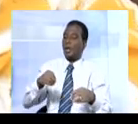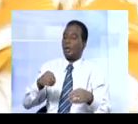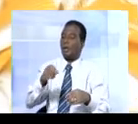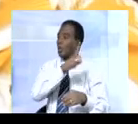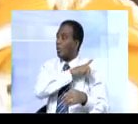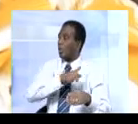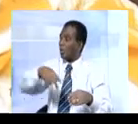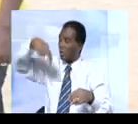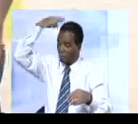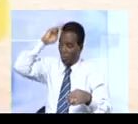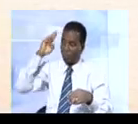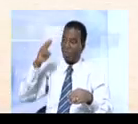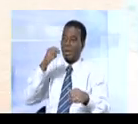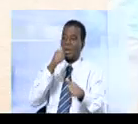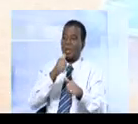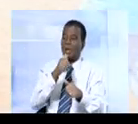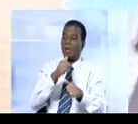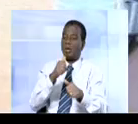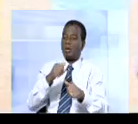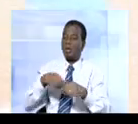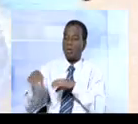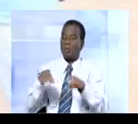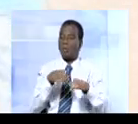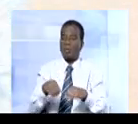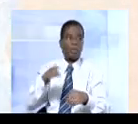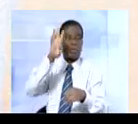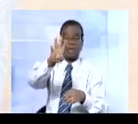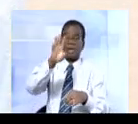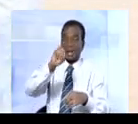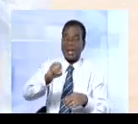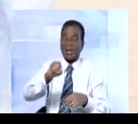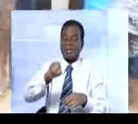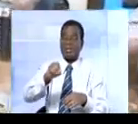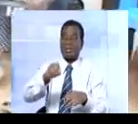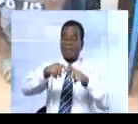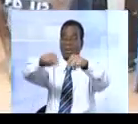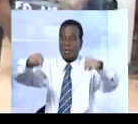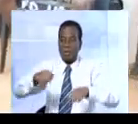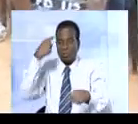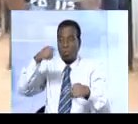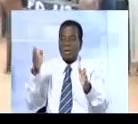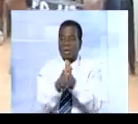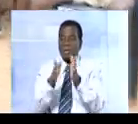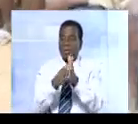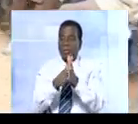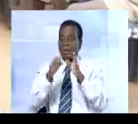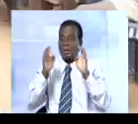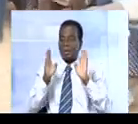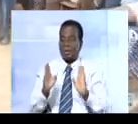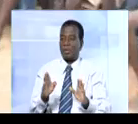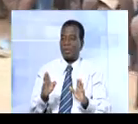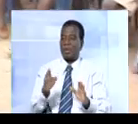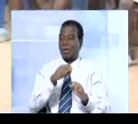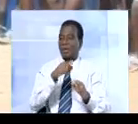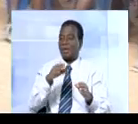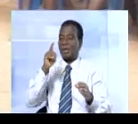Lions Club d'Abengourou Indénié ont fait 40 tables-bancs pour les enfants de l'école primaire d'Afalikro. Ces